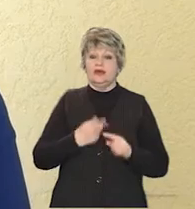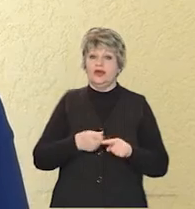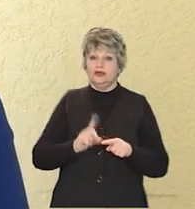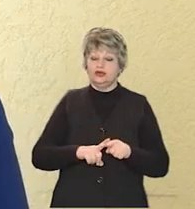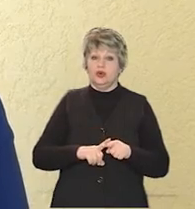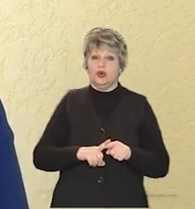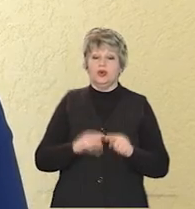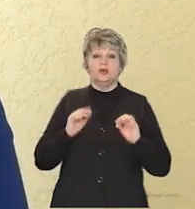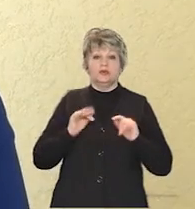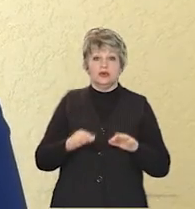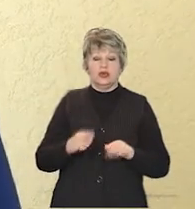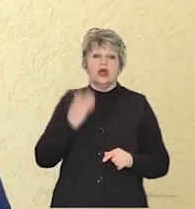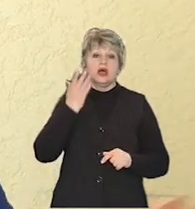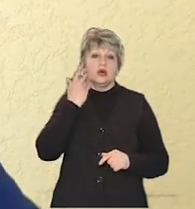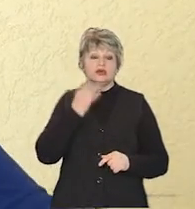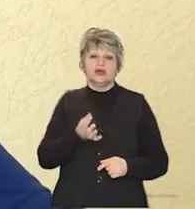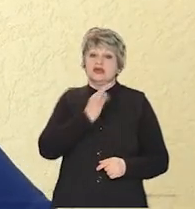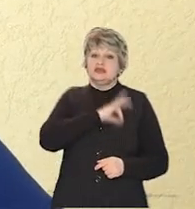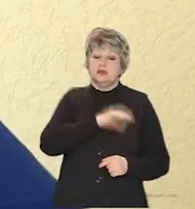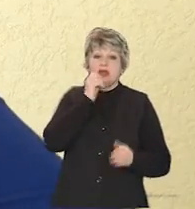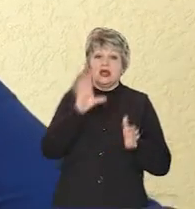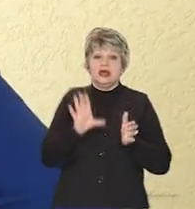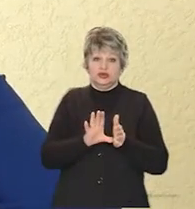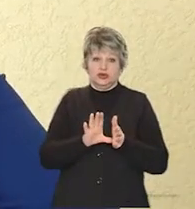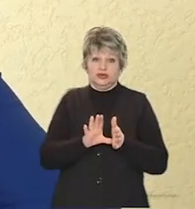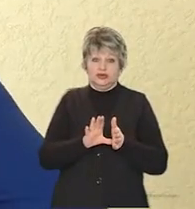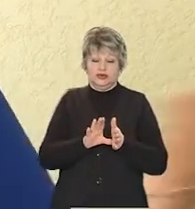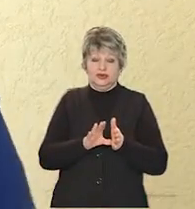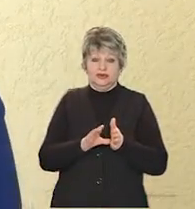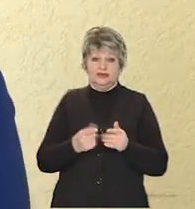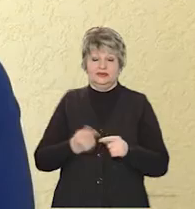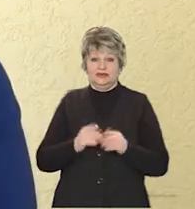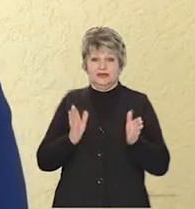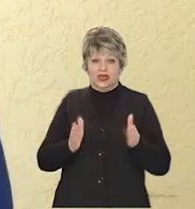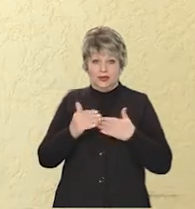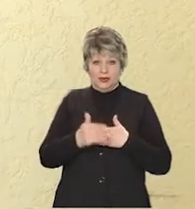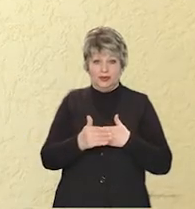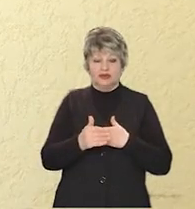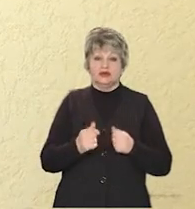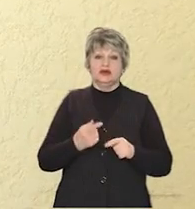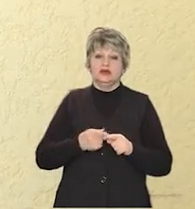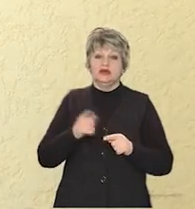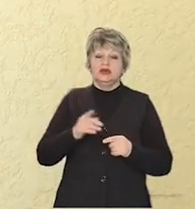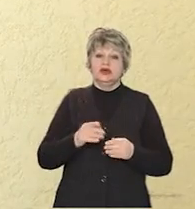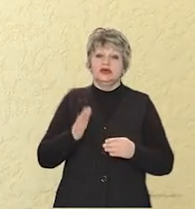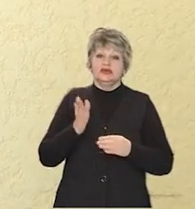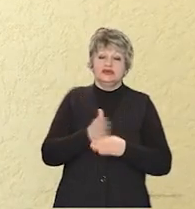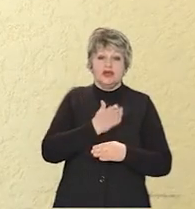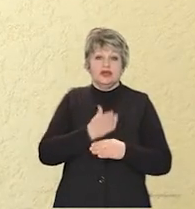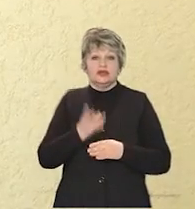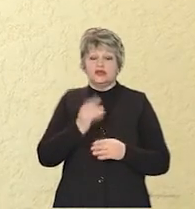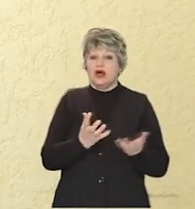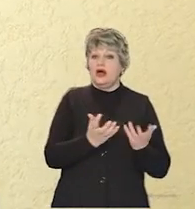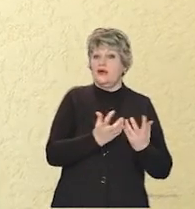метод, при котором используют электронные тонометры. Электронные тонометры, в свою очередь, делятся